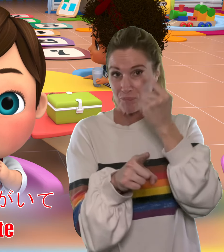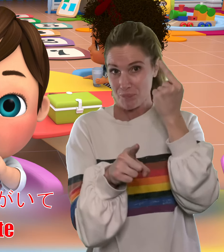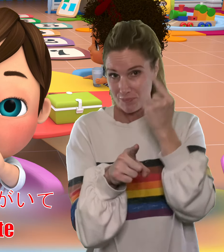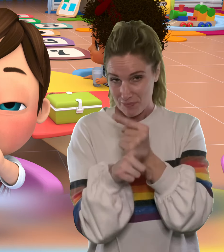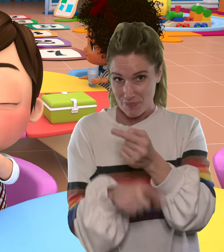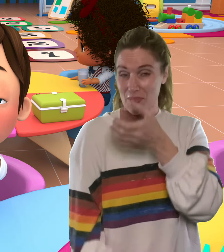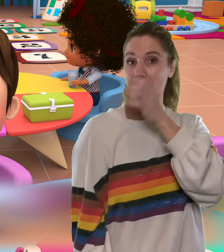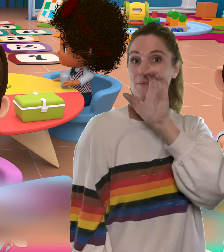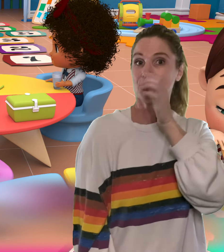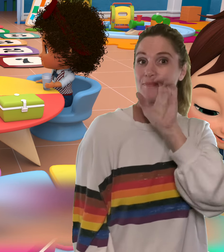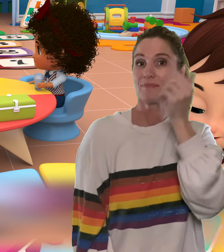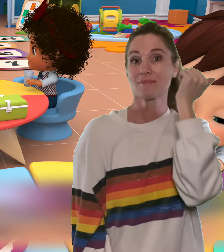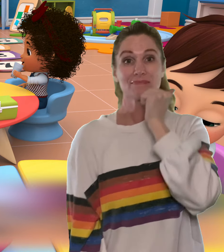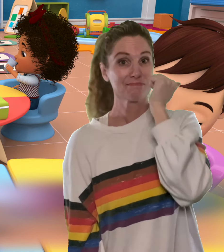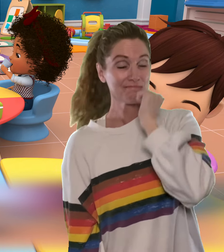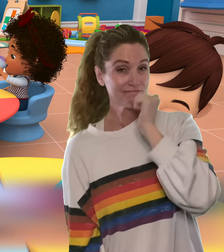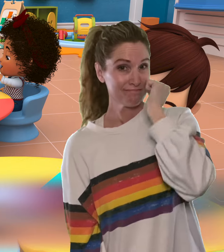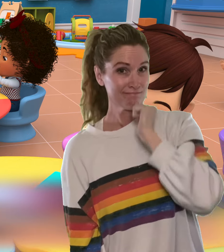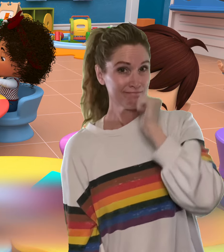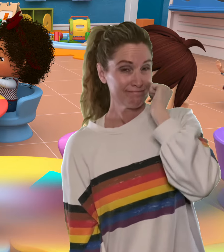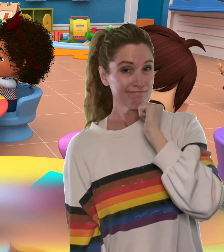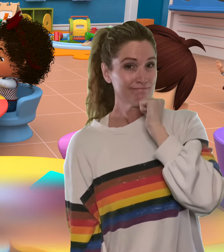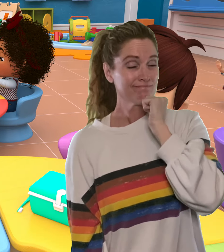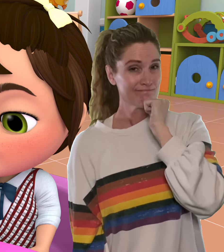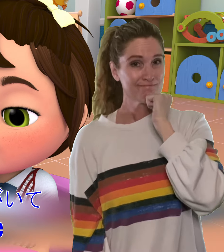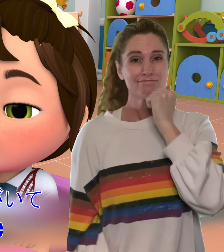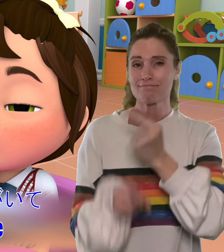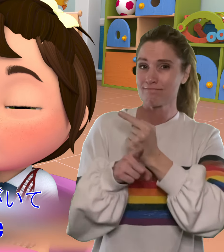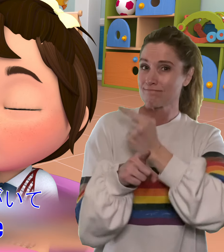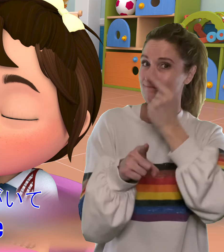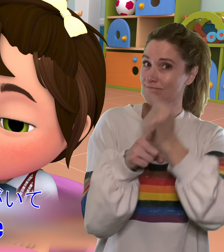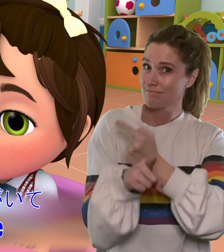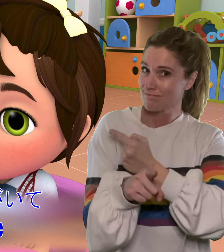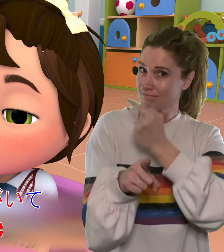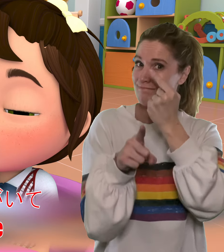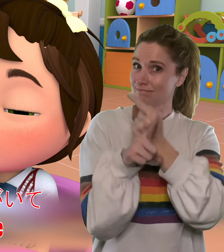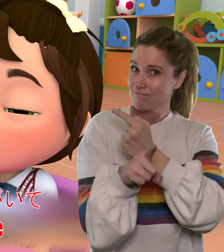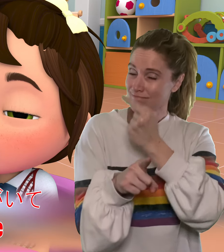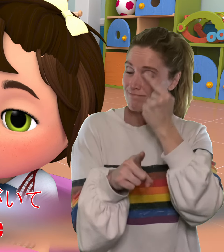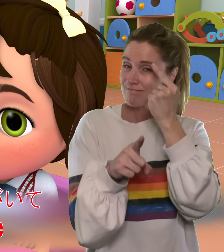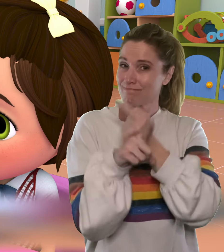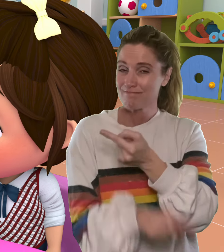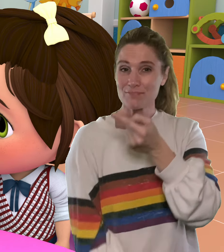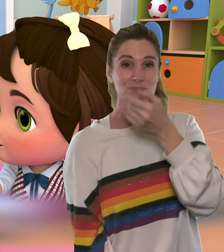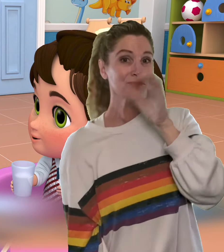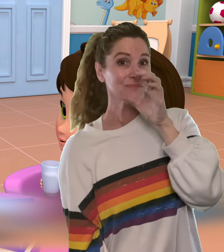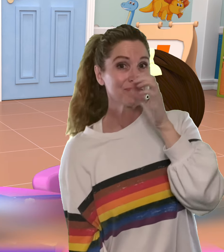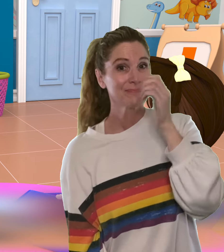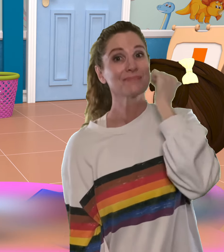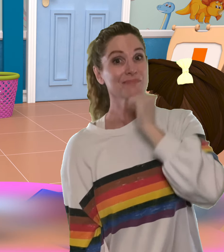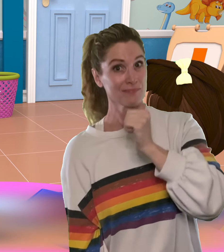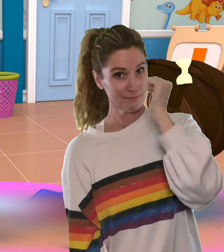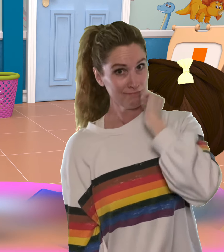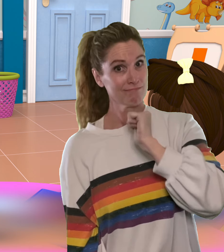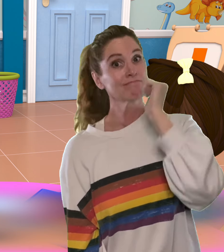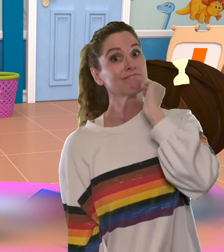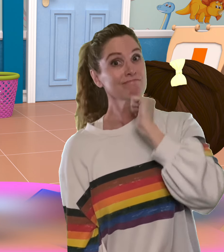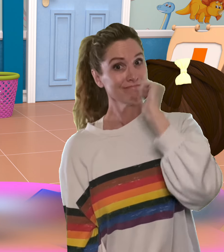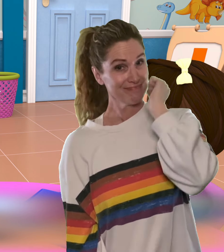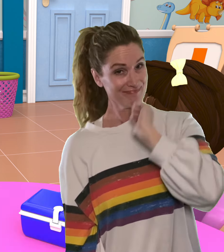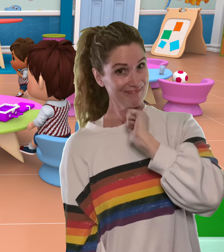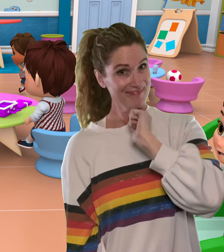飲んで毎日ねちゃんとちゃんと飲んで毎日